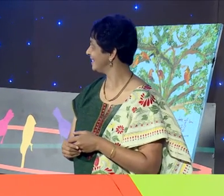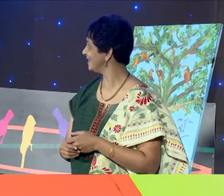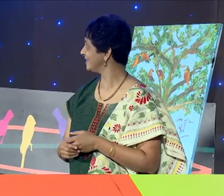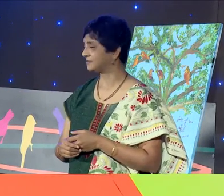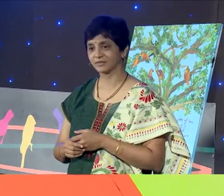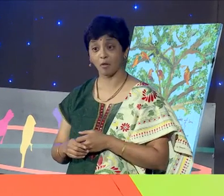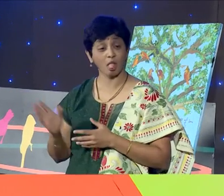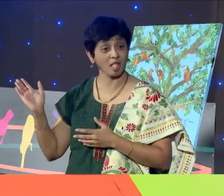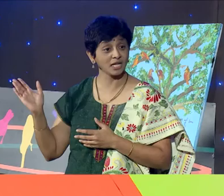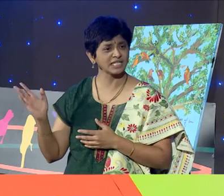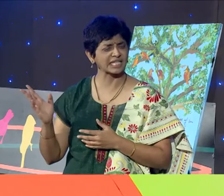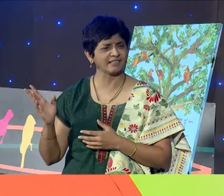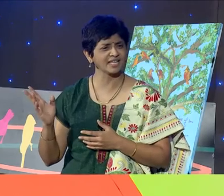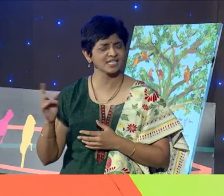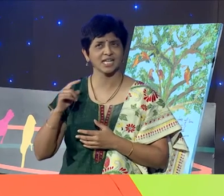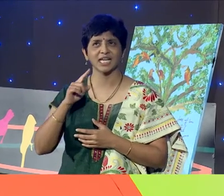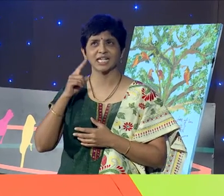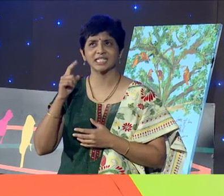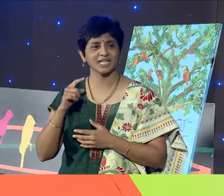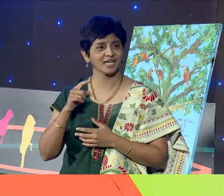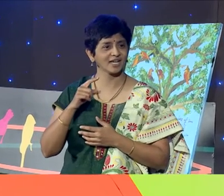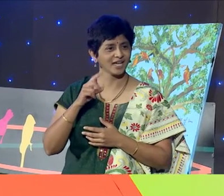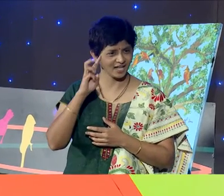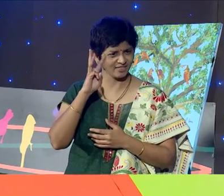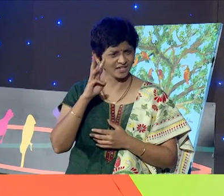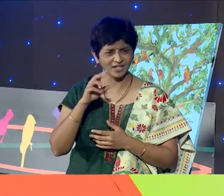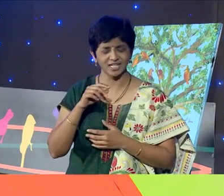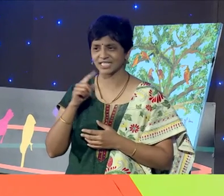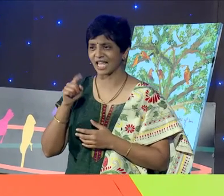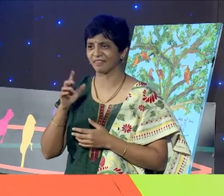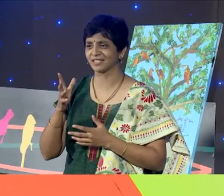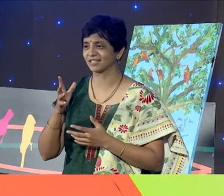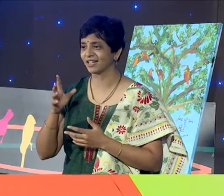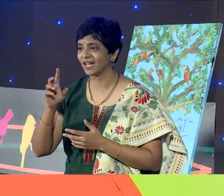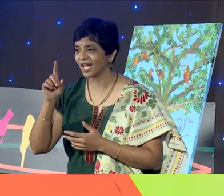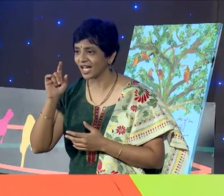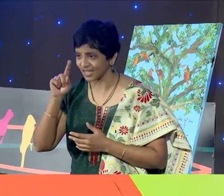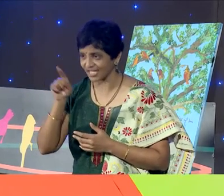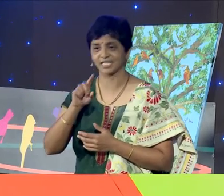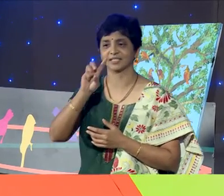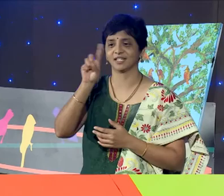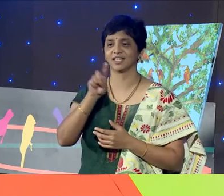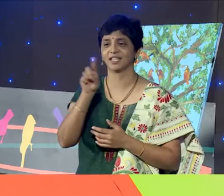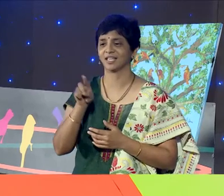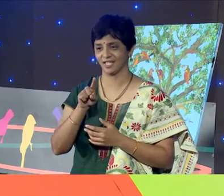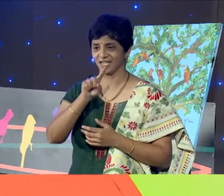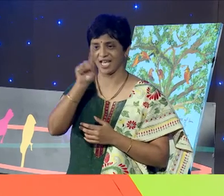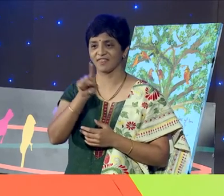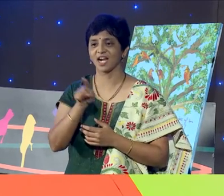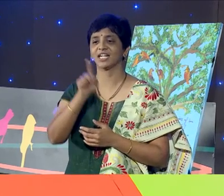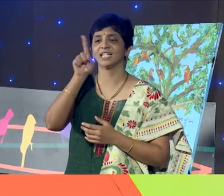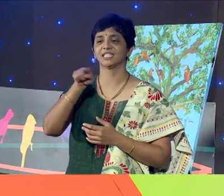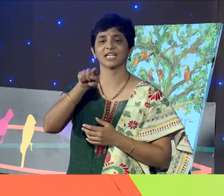35,000-37,000 रुपया महीने का कमा लेता है। जो घर इनको कभी संभालते नहीं थे, आज पैसा भेज के वे लोग अपना